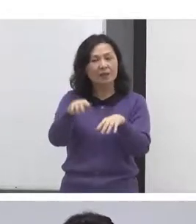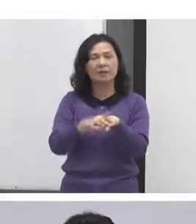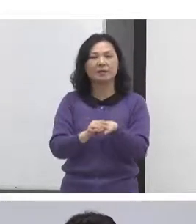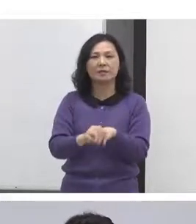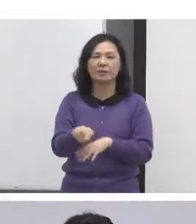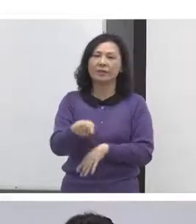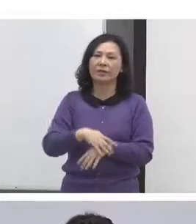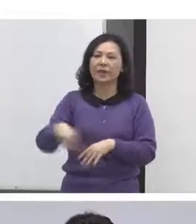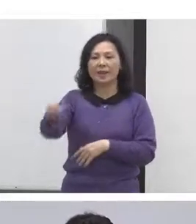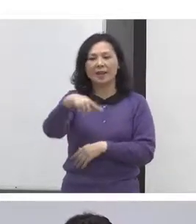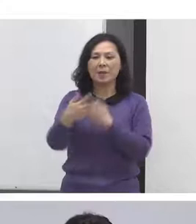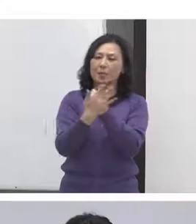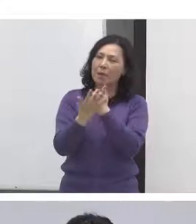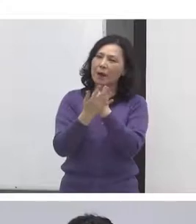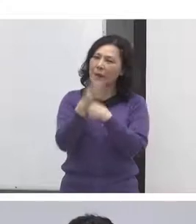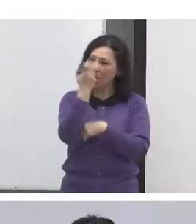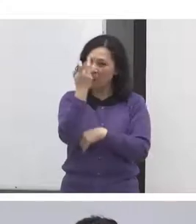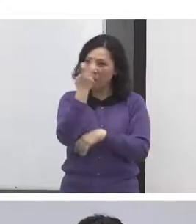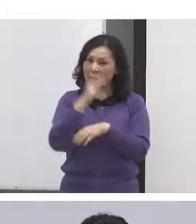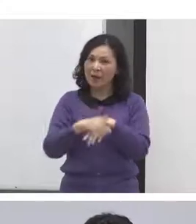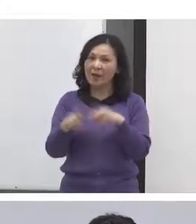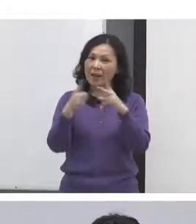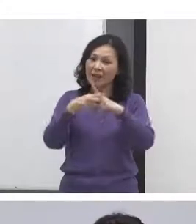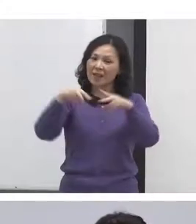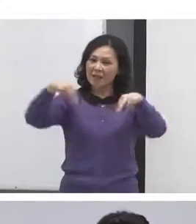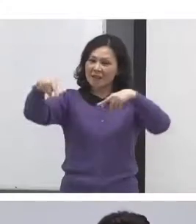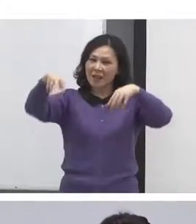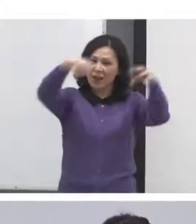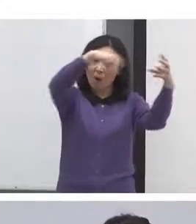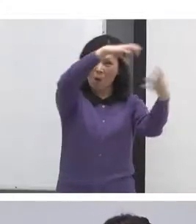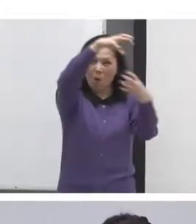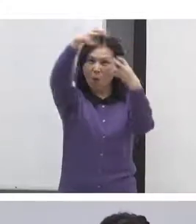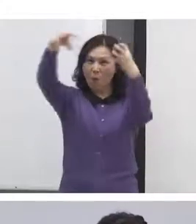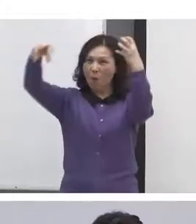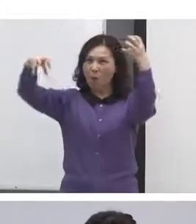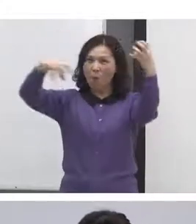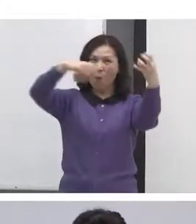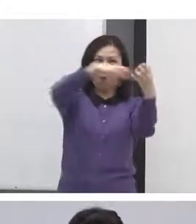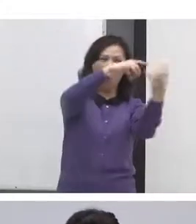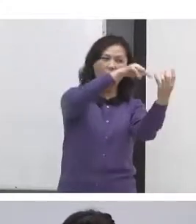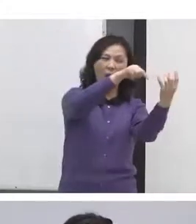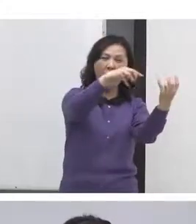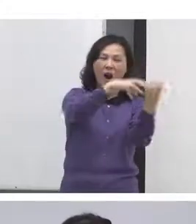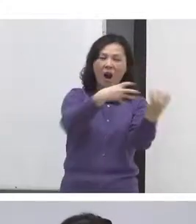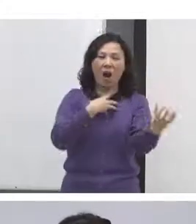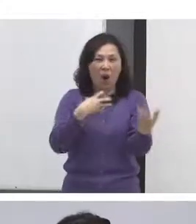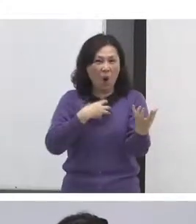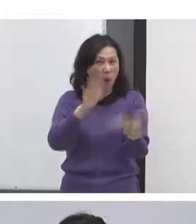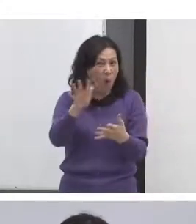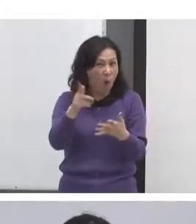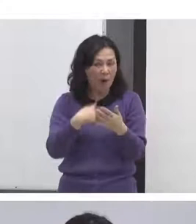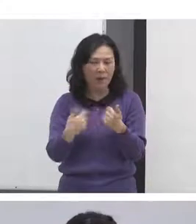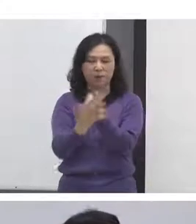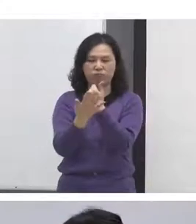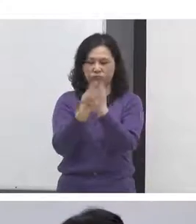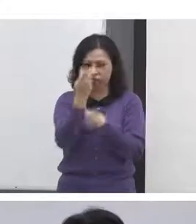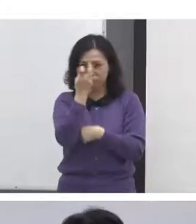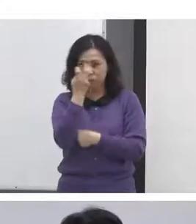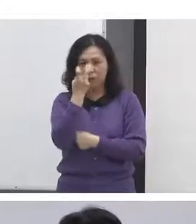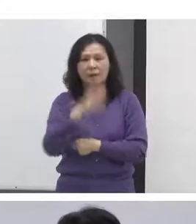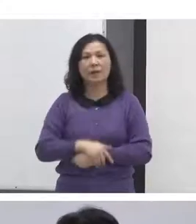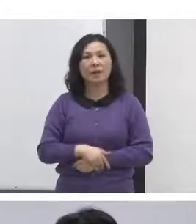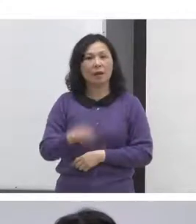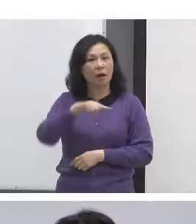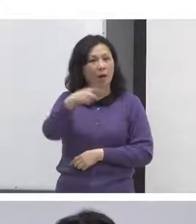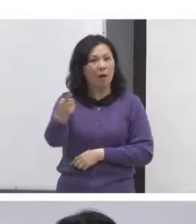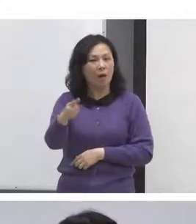你大家来帮我们看有没有哪些小行星可能会撞到地球，会带来危险，然后保卫地球。那后来呢，它有比较老